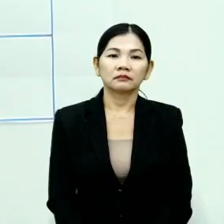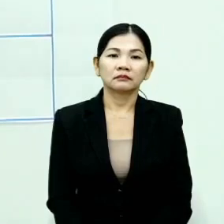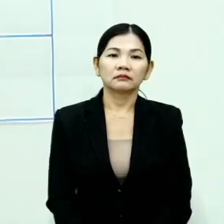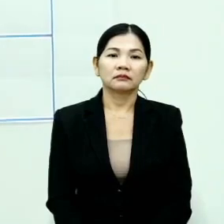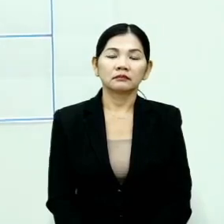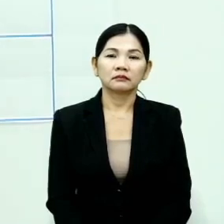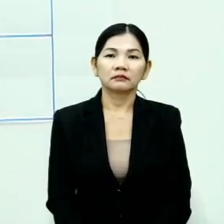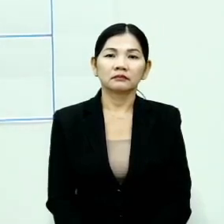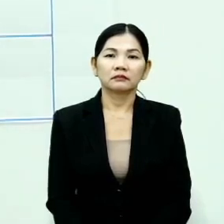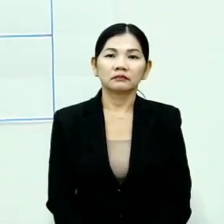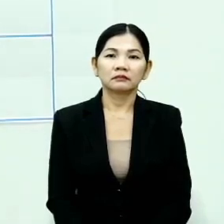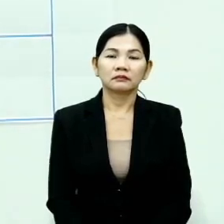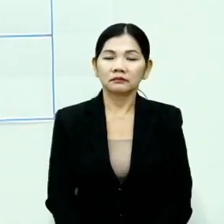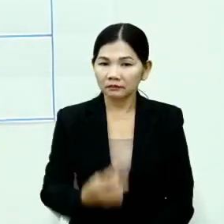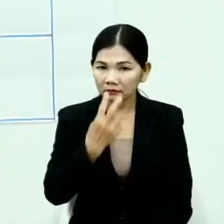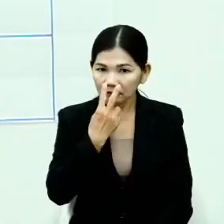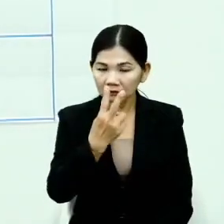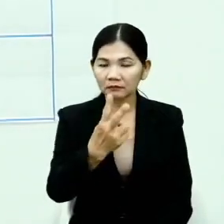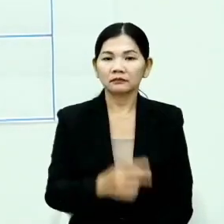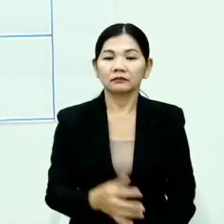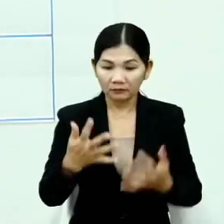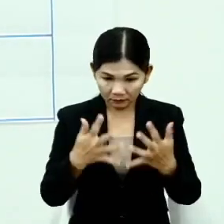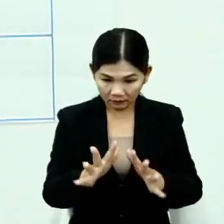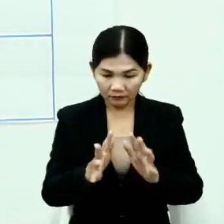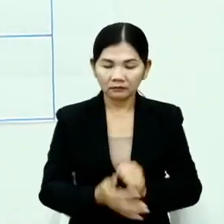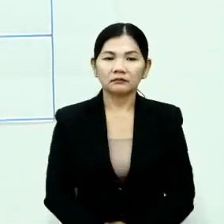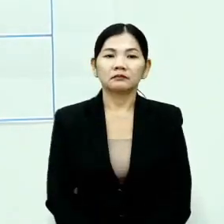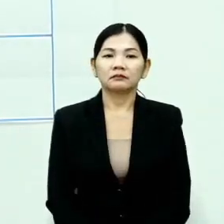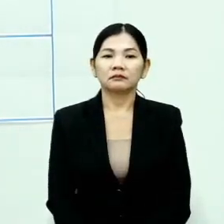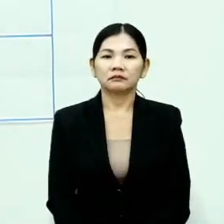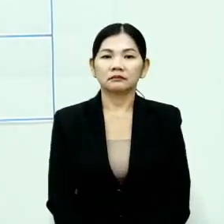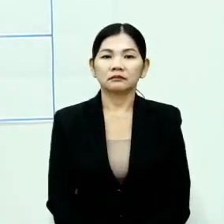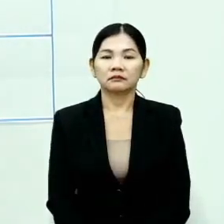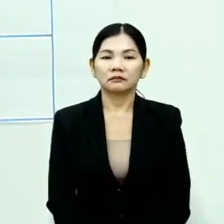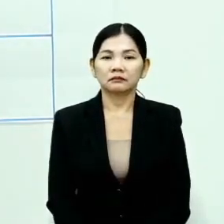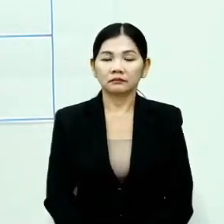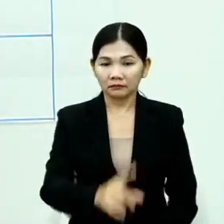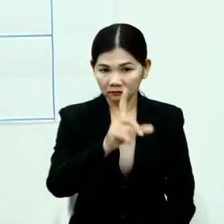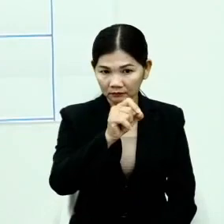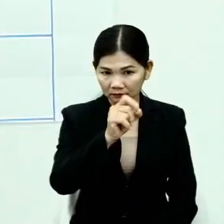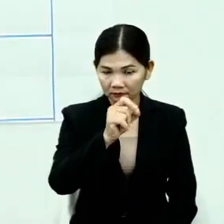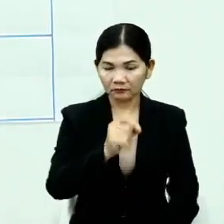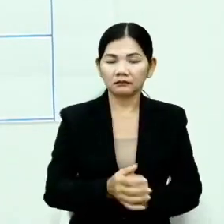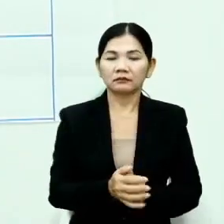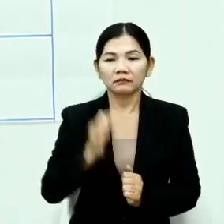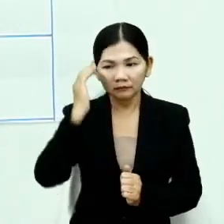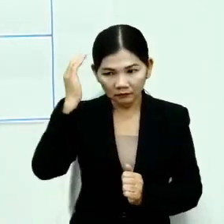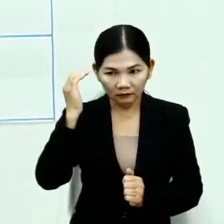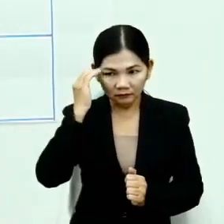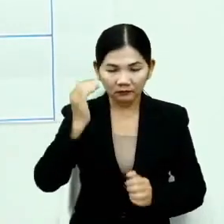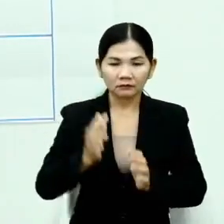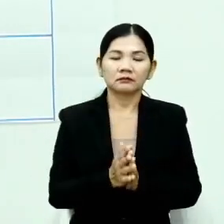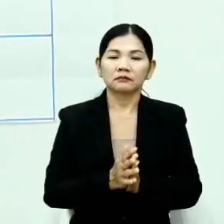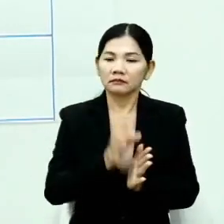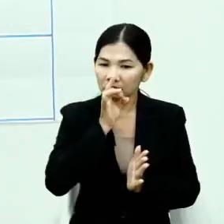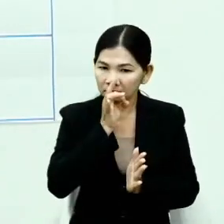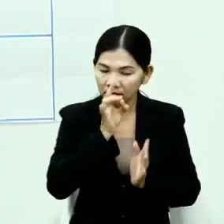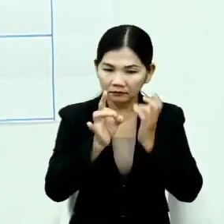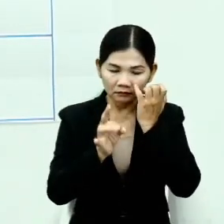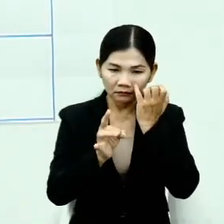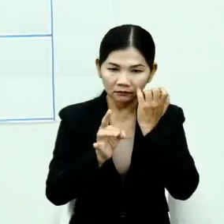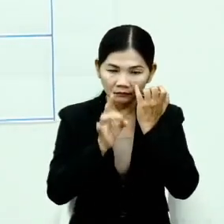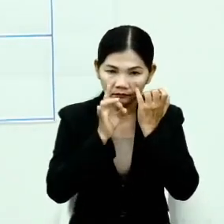ចាកូនមើលរួចរាល់ហើយឬនៅកូនយ៉ាងគឺ10ព្យាង្គយ៉ាងអ្នកគ្រូសង្ឃឹមថាកូនប្រកបជាក